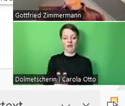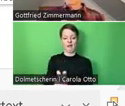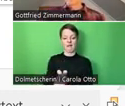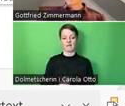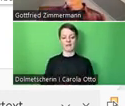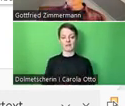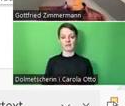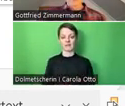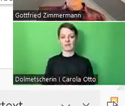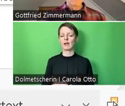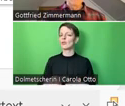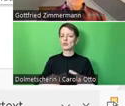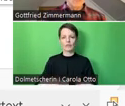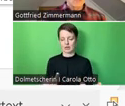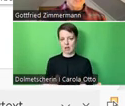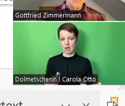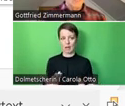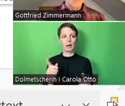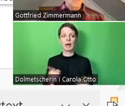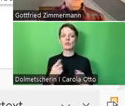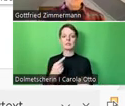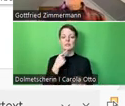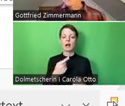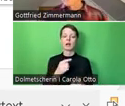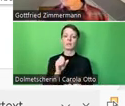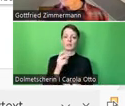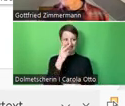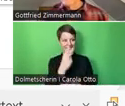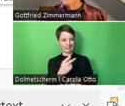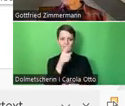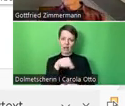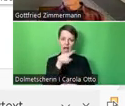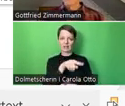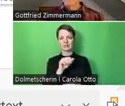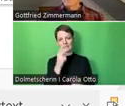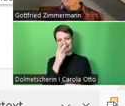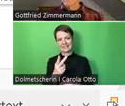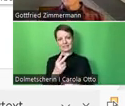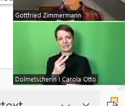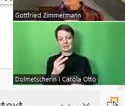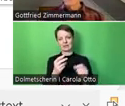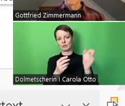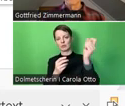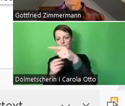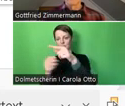Das heißt, Sie brauchen nicht beschreiben, man sieht einen Kreis, man sieht einen Pfeil. Das ist unwichtig, sondern